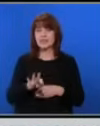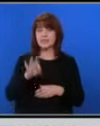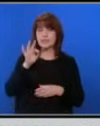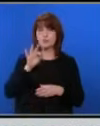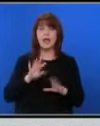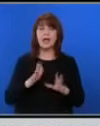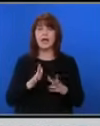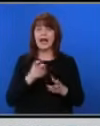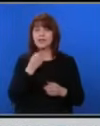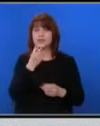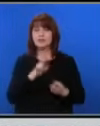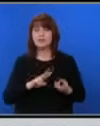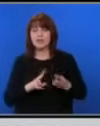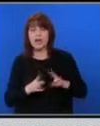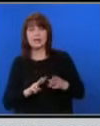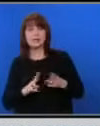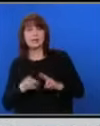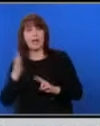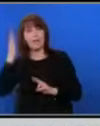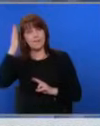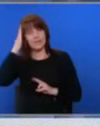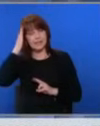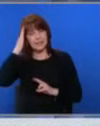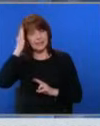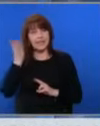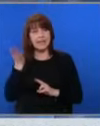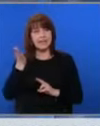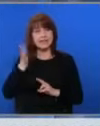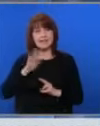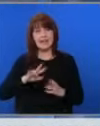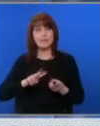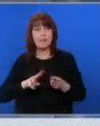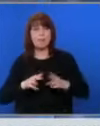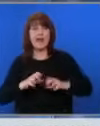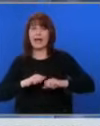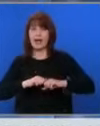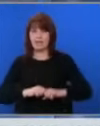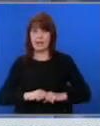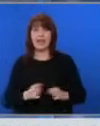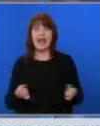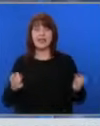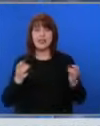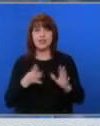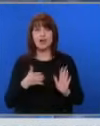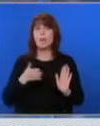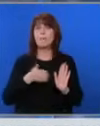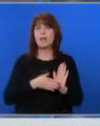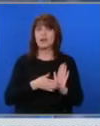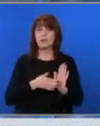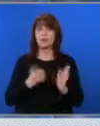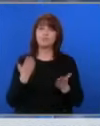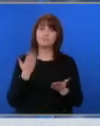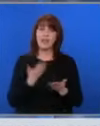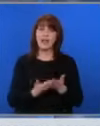ще става смяната на министри при ротациите на кабинети. Слага се началото на правото на налагане на вето